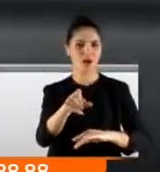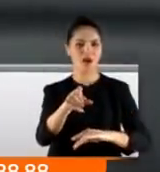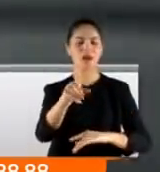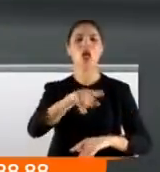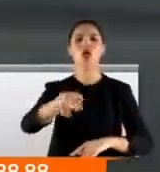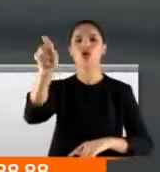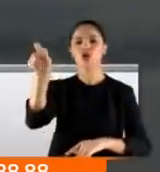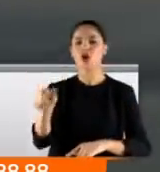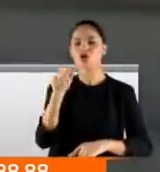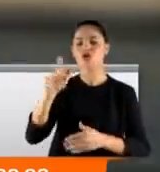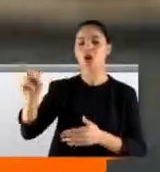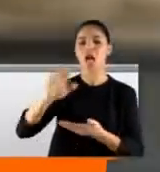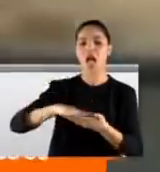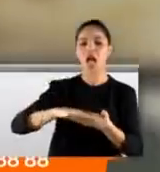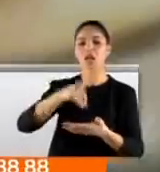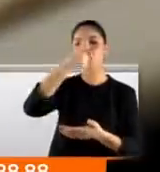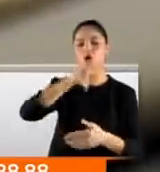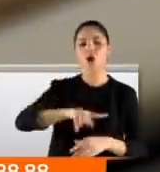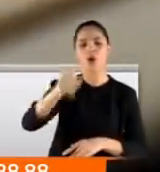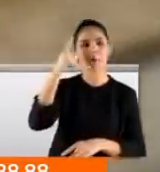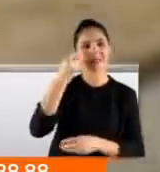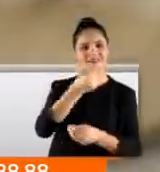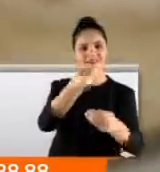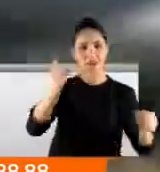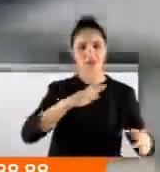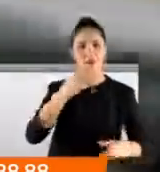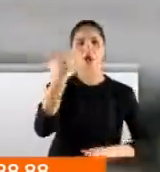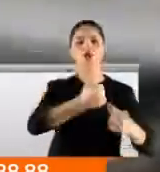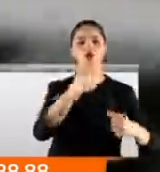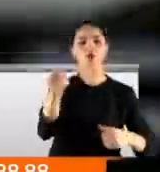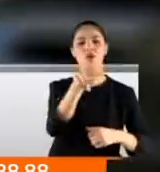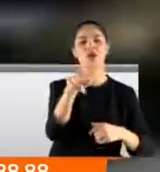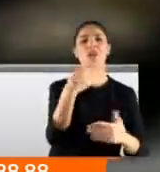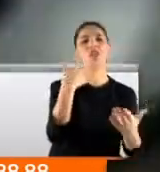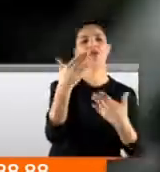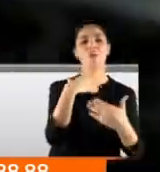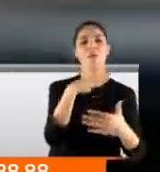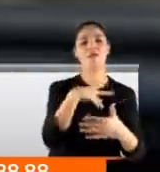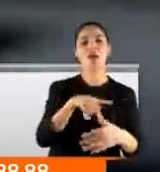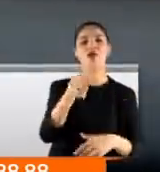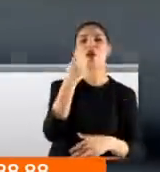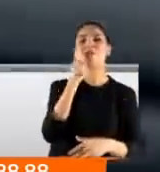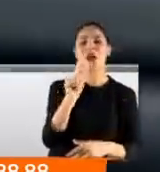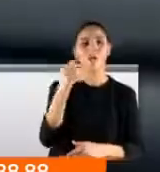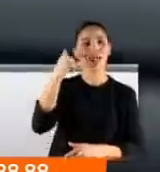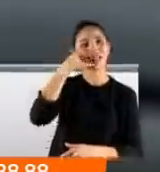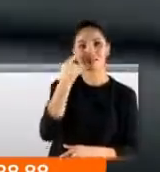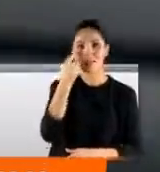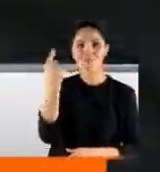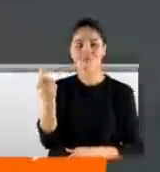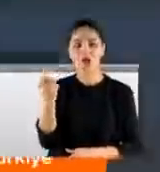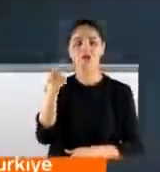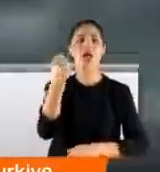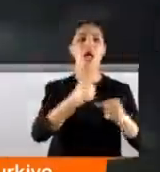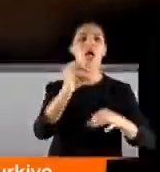Yolcu koltuğundaki köy yolları hakkında bilgi verdiği sırada sürücü de lafa dahil oldu. Yola değil telefona bakınca aracın